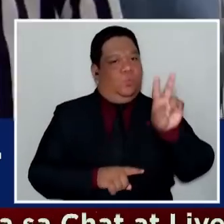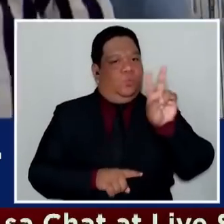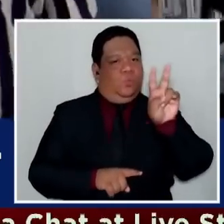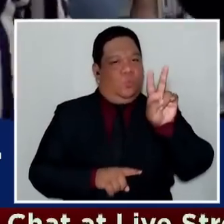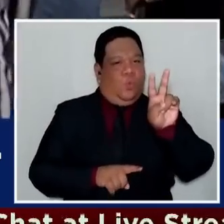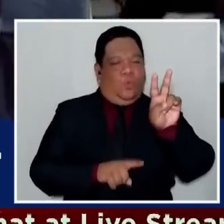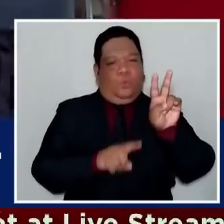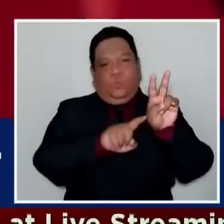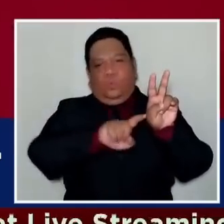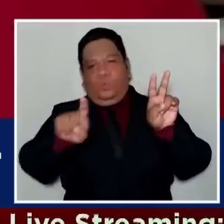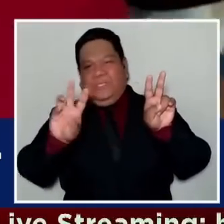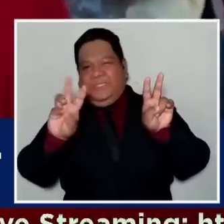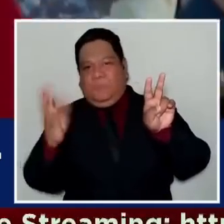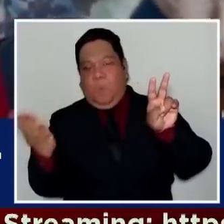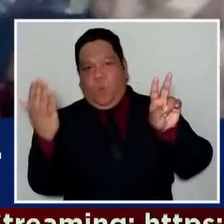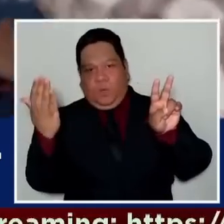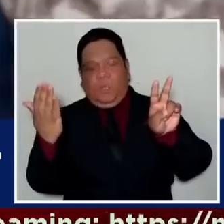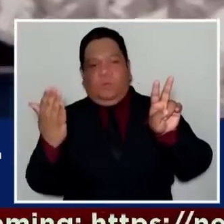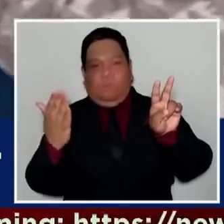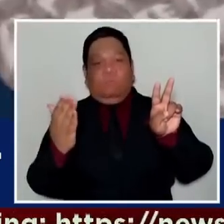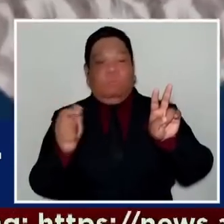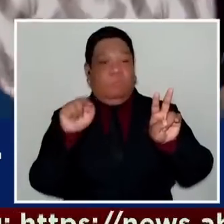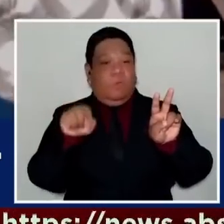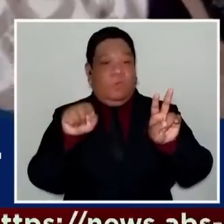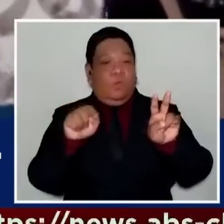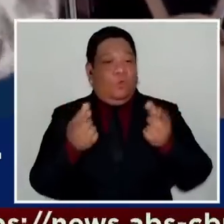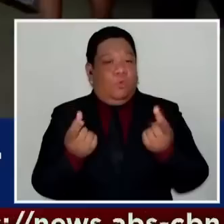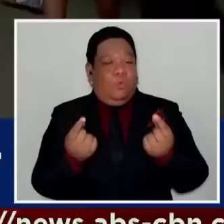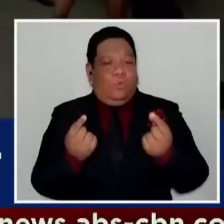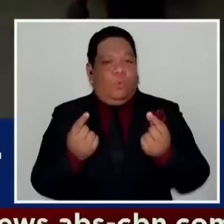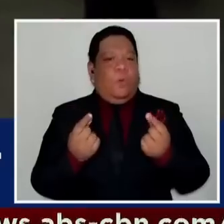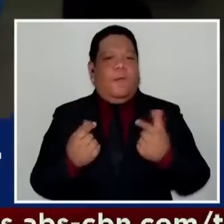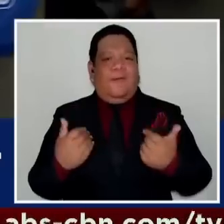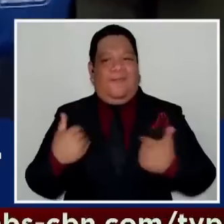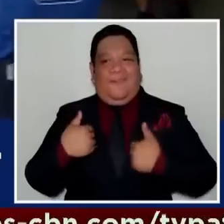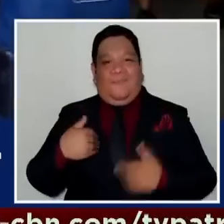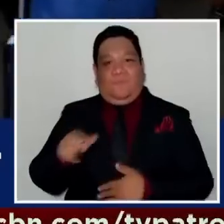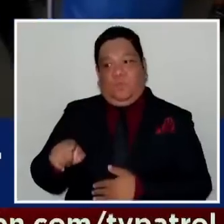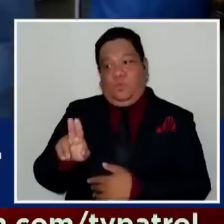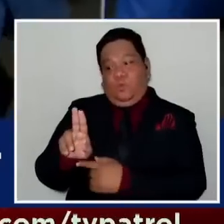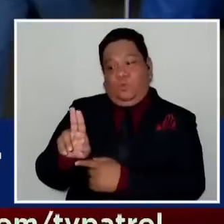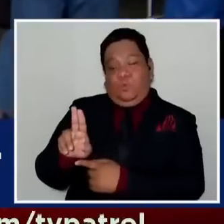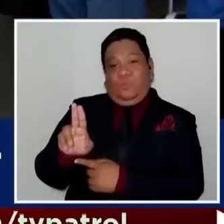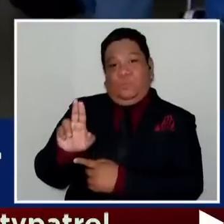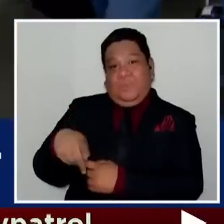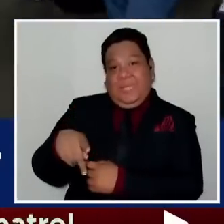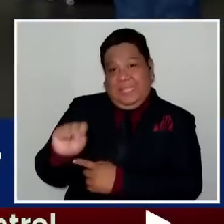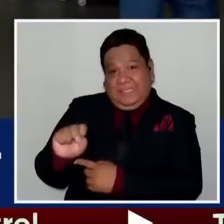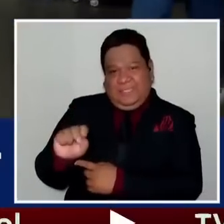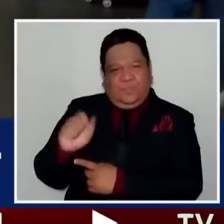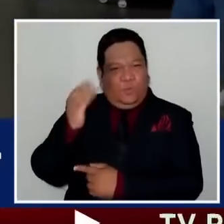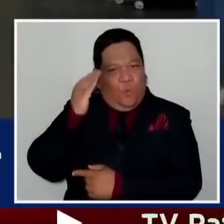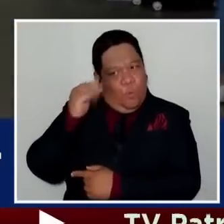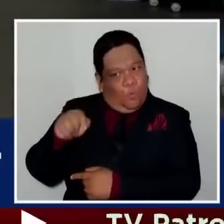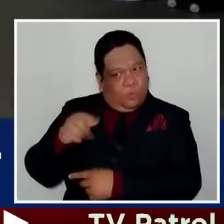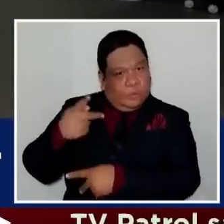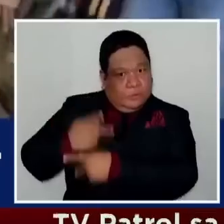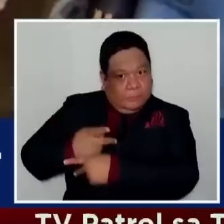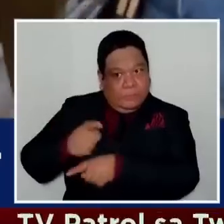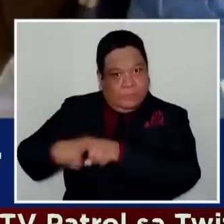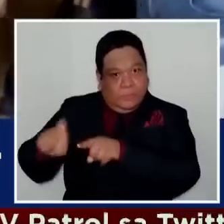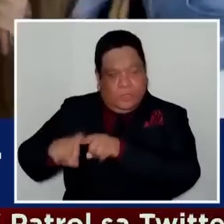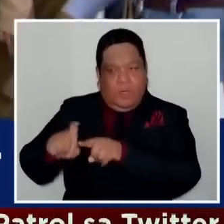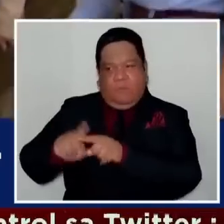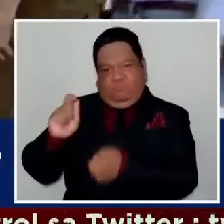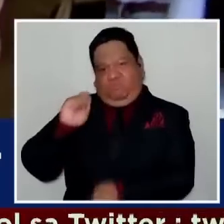umaga. Dito, papalitan naman ng KAAP ang uninterruptible power supply o yung UPS para matiyak ang tuloy-tuloy na supply